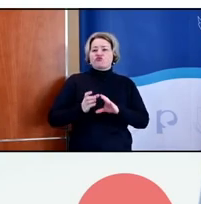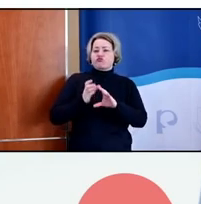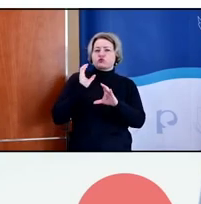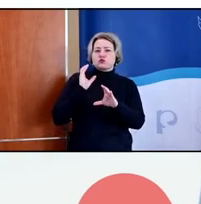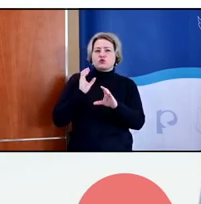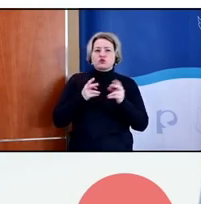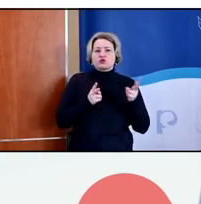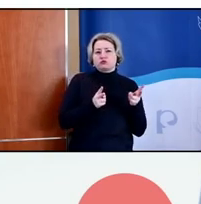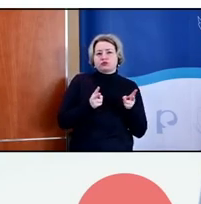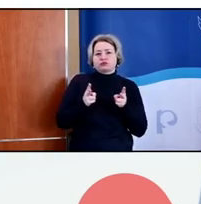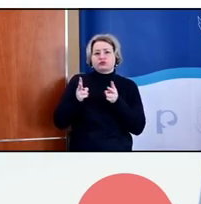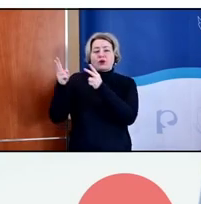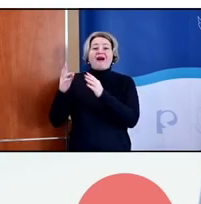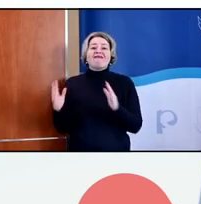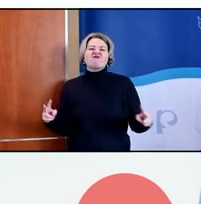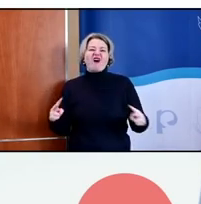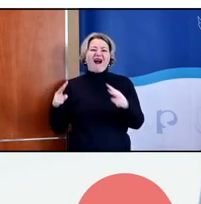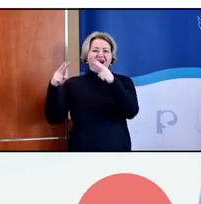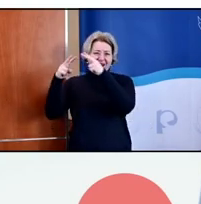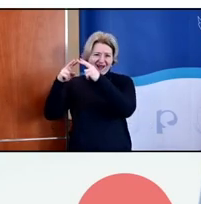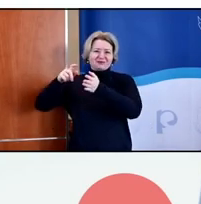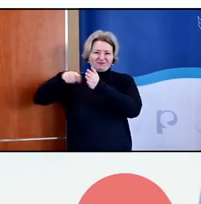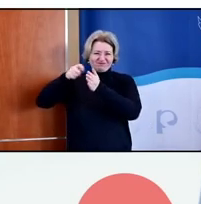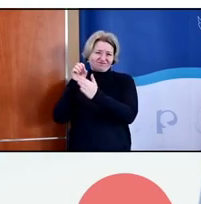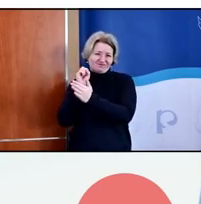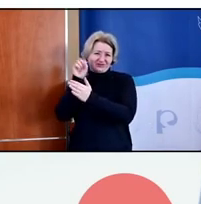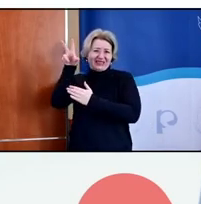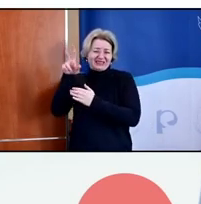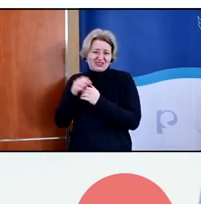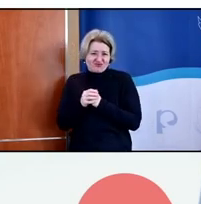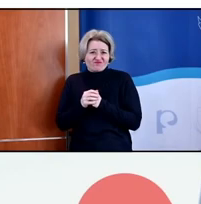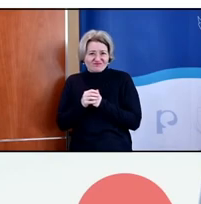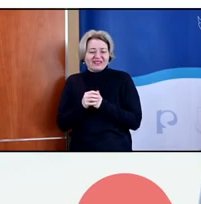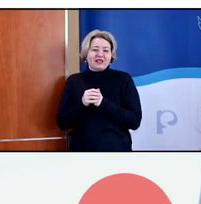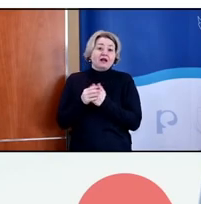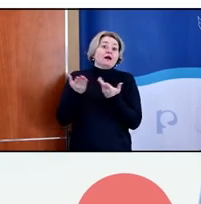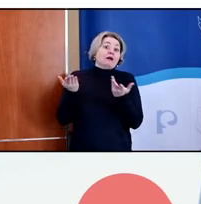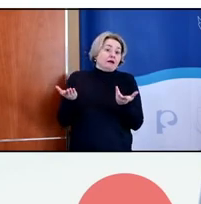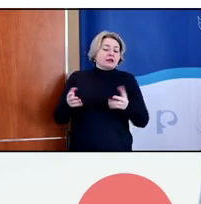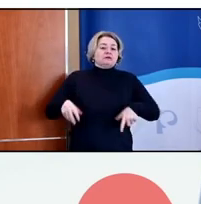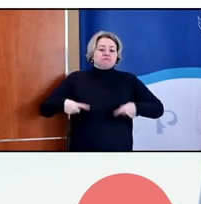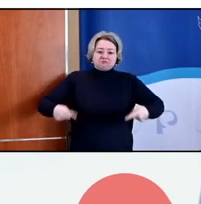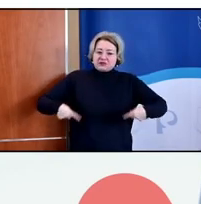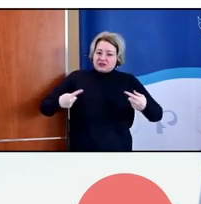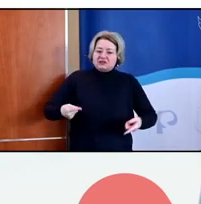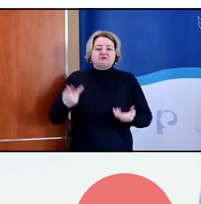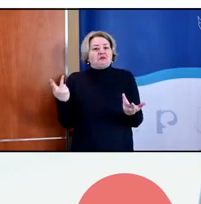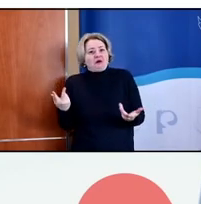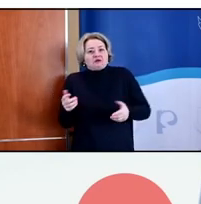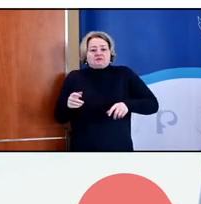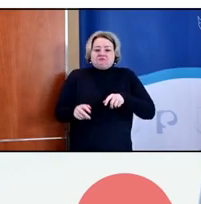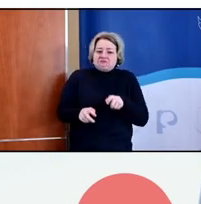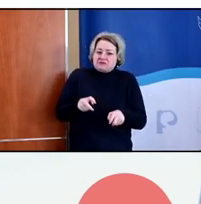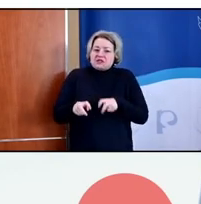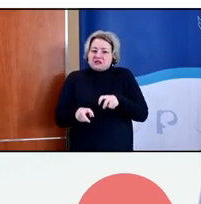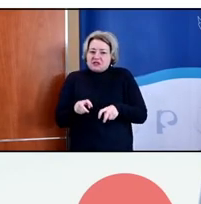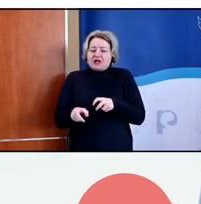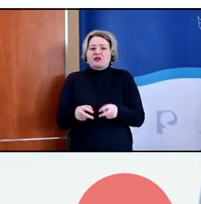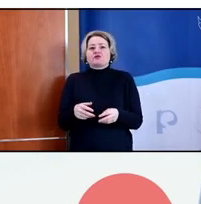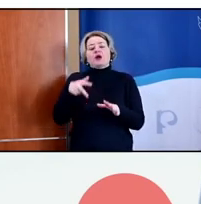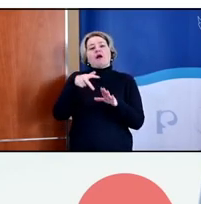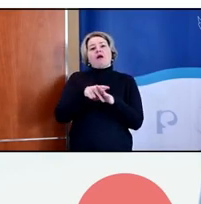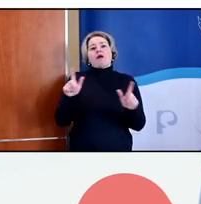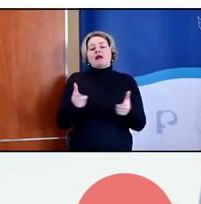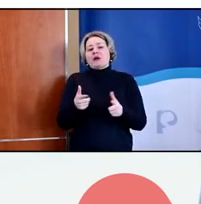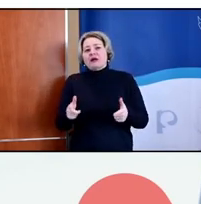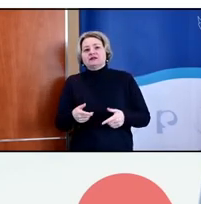a várban lévő vetítésekre azokat akiknek mondjuk igényük volt rá akadálymentes